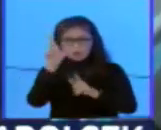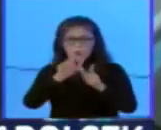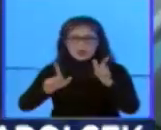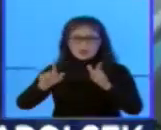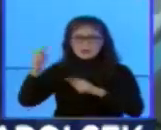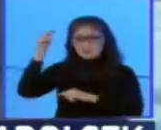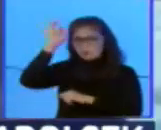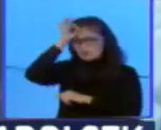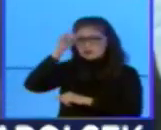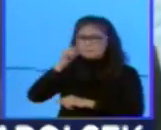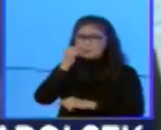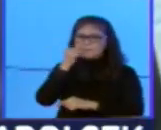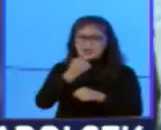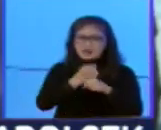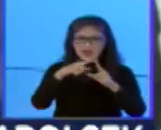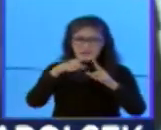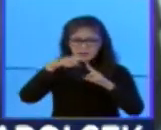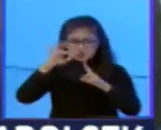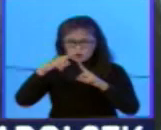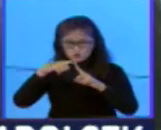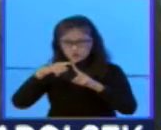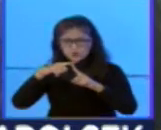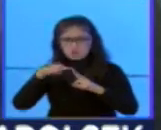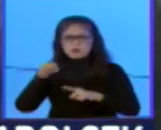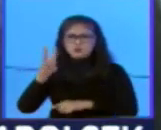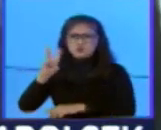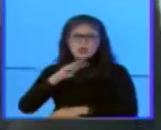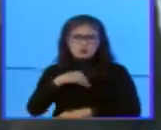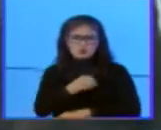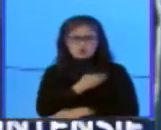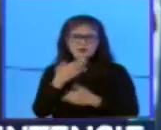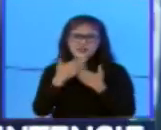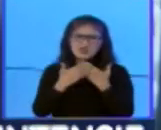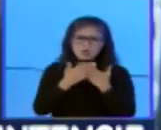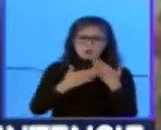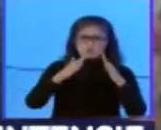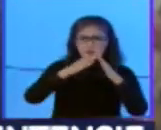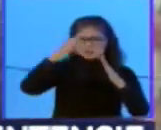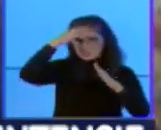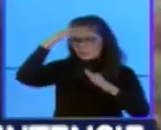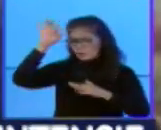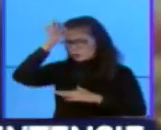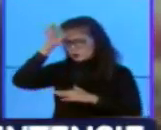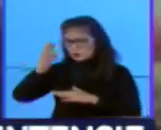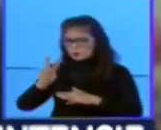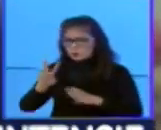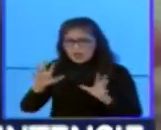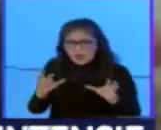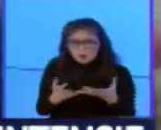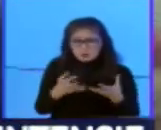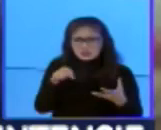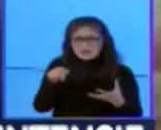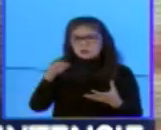Gatot Edi Pramono. Ketiga korban dirawat intensif di Rumah Sakit Polri Kramat Jati, yaitu dua anggota Polsek Pasarbo,